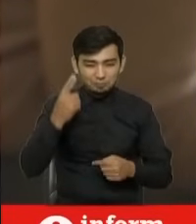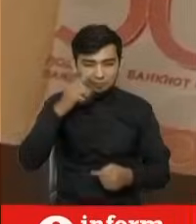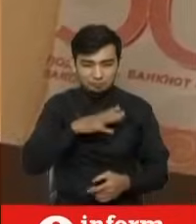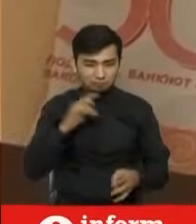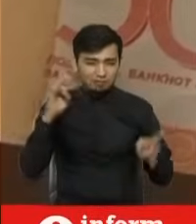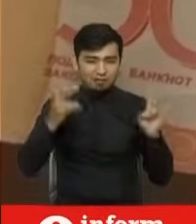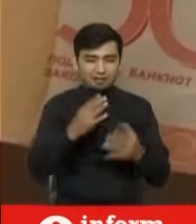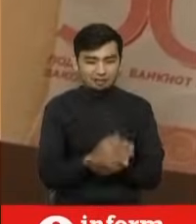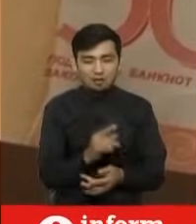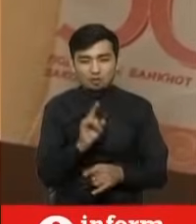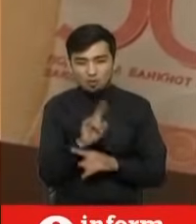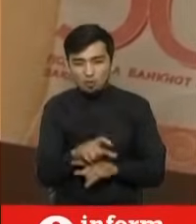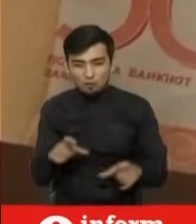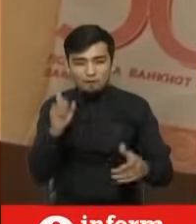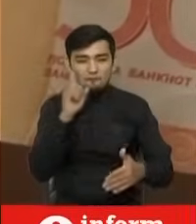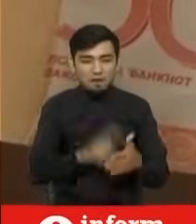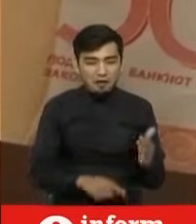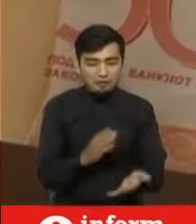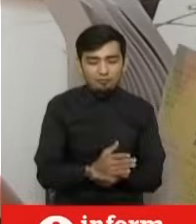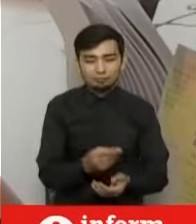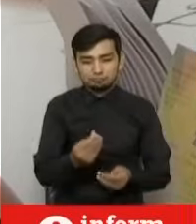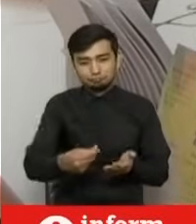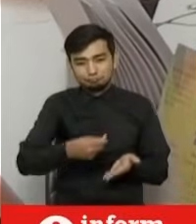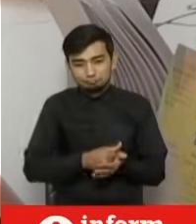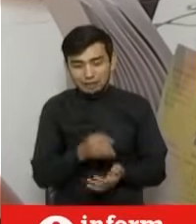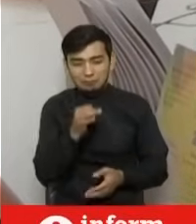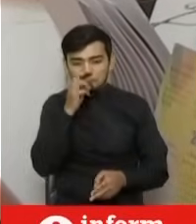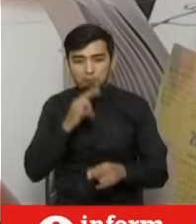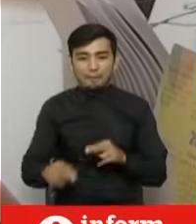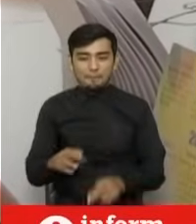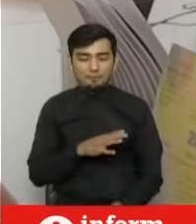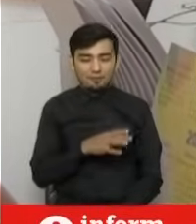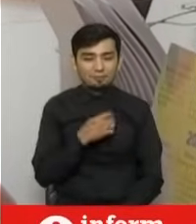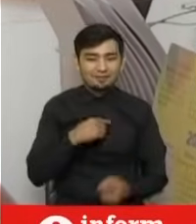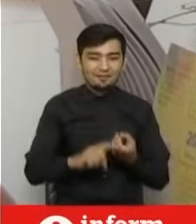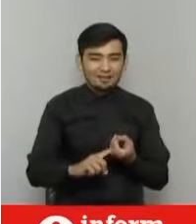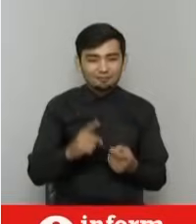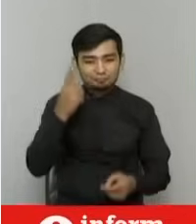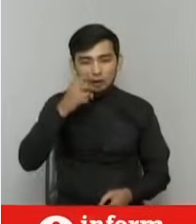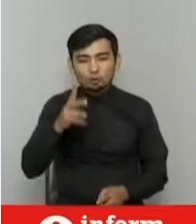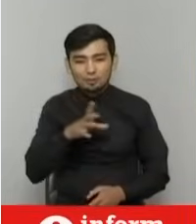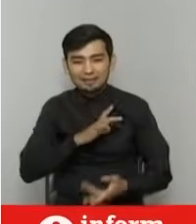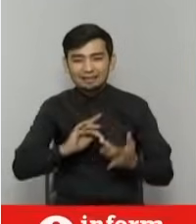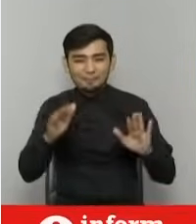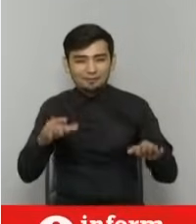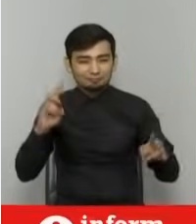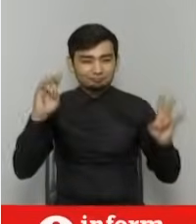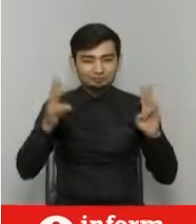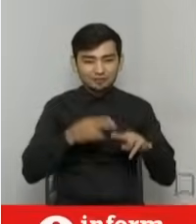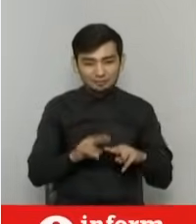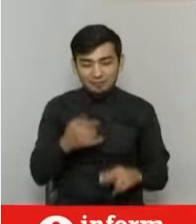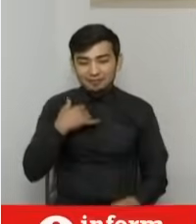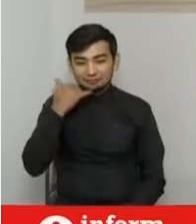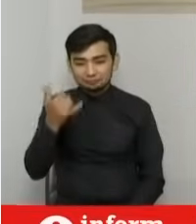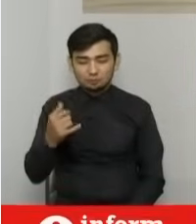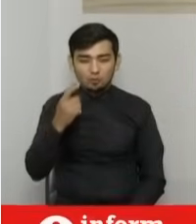злоумышленники втирают в Доверие просят предоплату и пропадают мы попытались связаться с авторами популярного объявления но на звонок нам